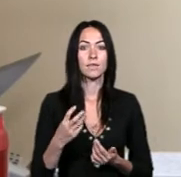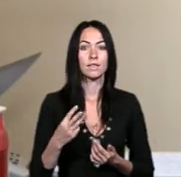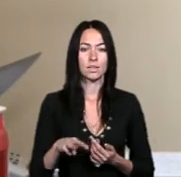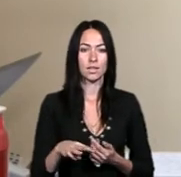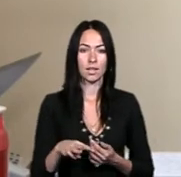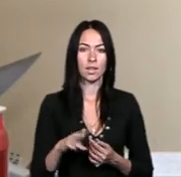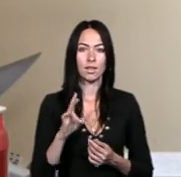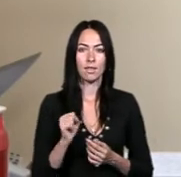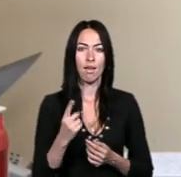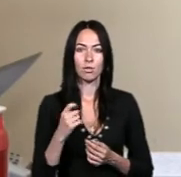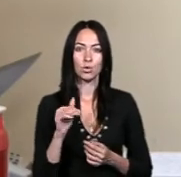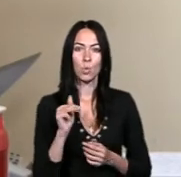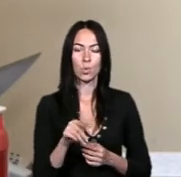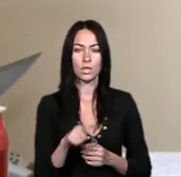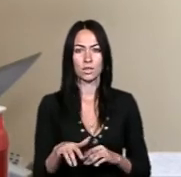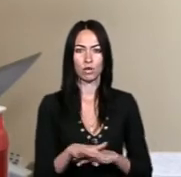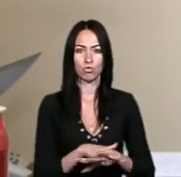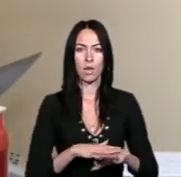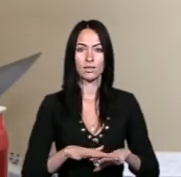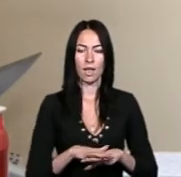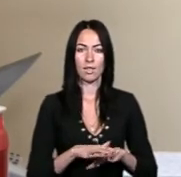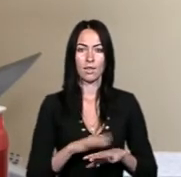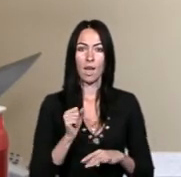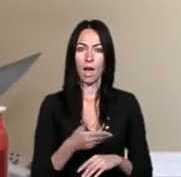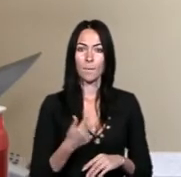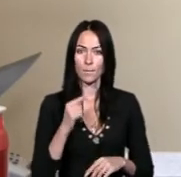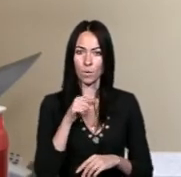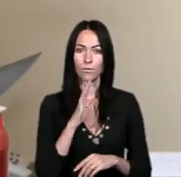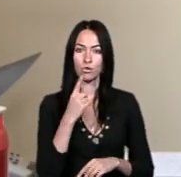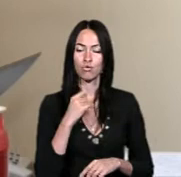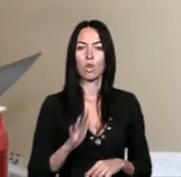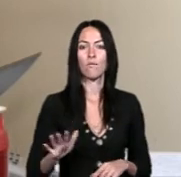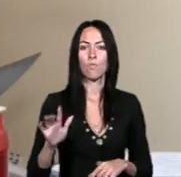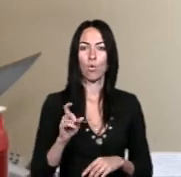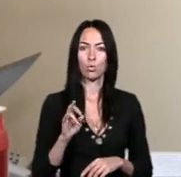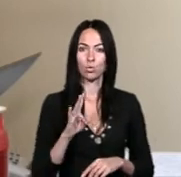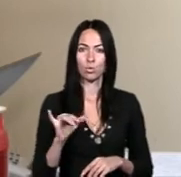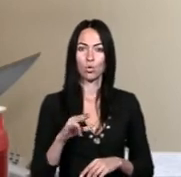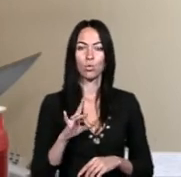230 на 100 тисяч населення. А ми попадаємо в червону зону при